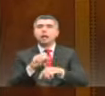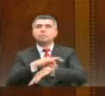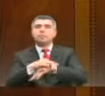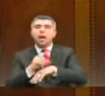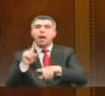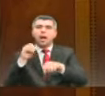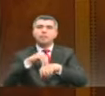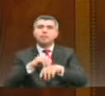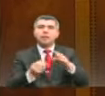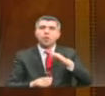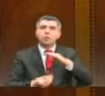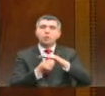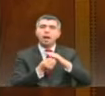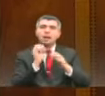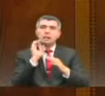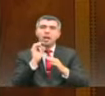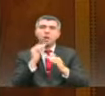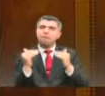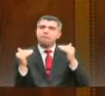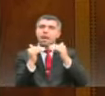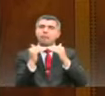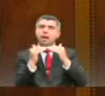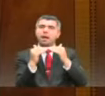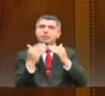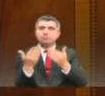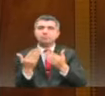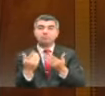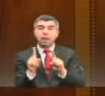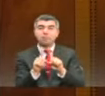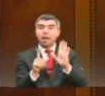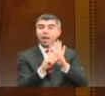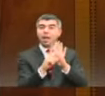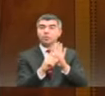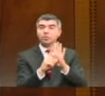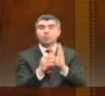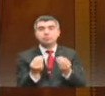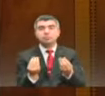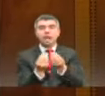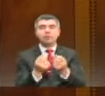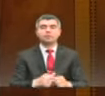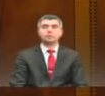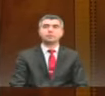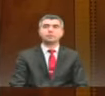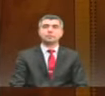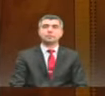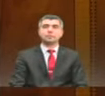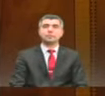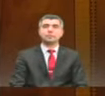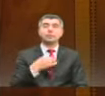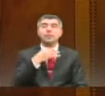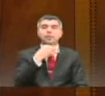الرشوة ومحاربتها، وهما مؤسستان دستوريتان. ثالثا: تعزيز